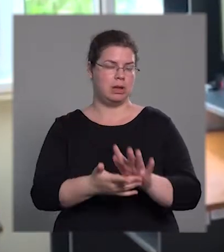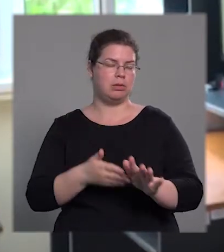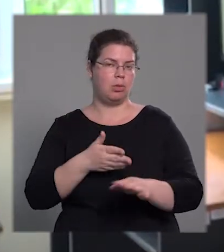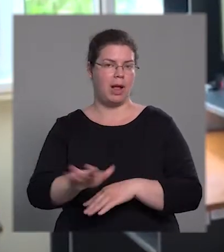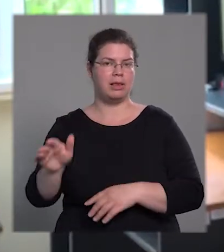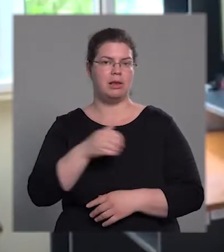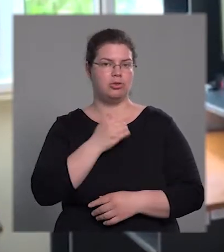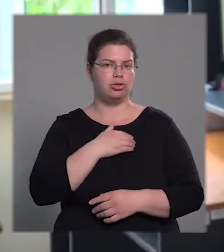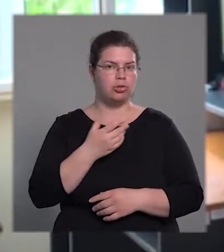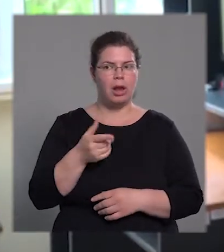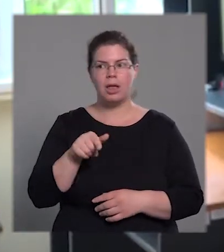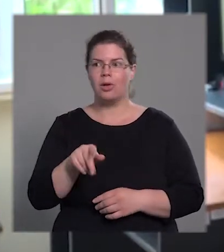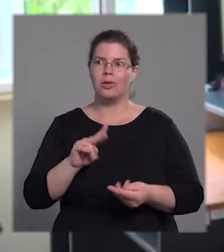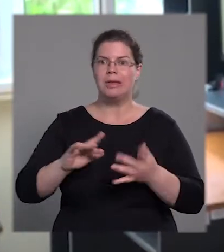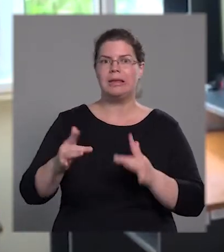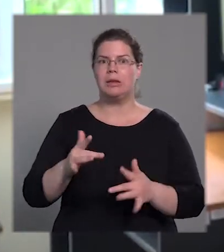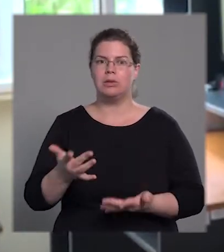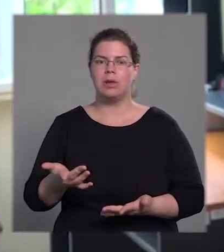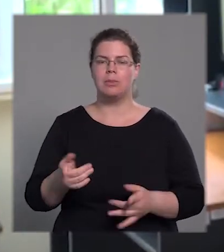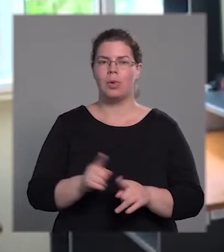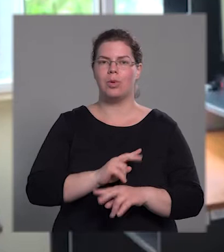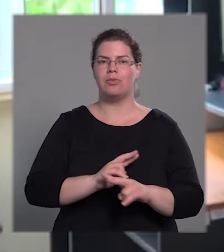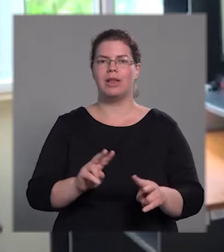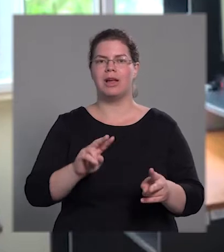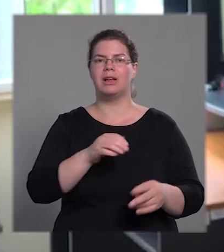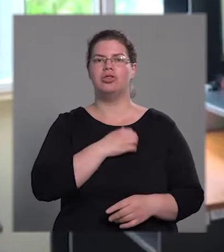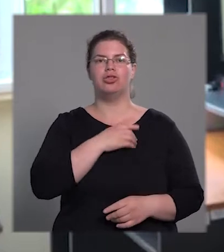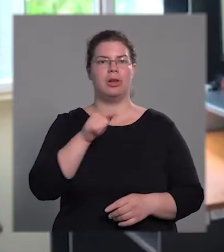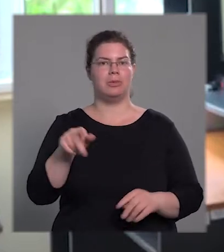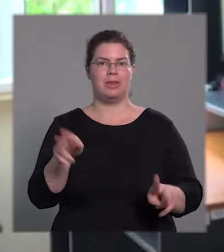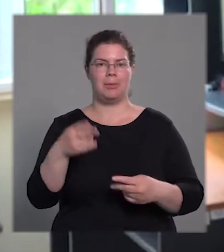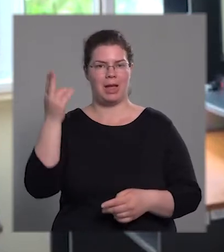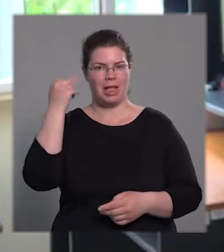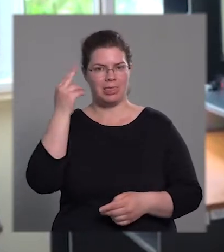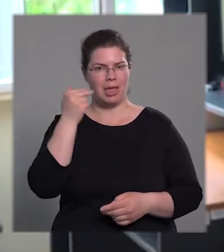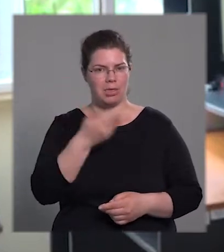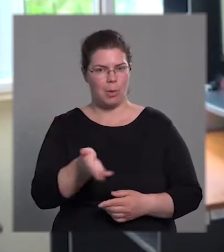hogy hétköznap úgy vannak iskolában, hogy nem kell tanulniuk.